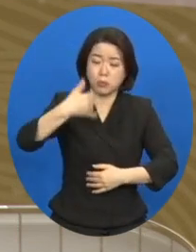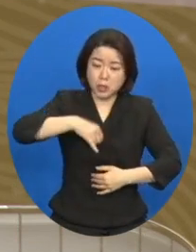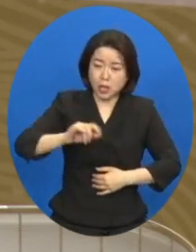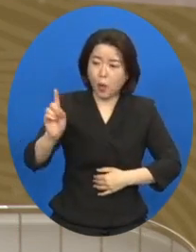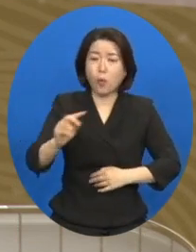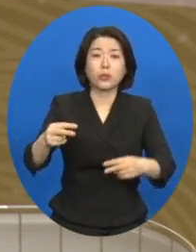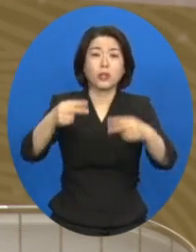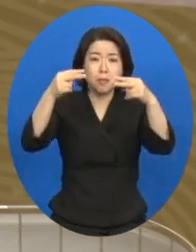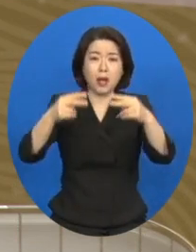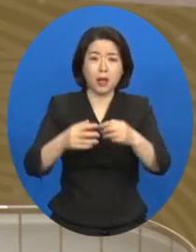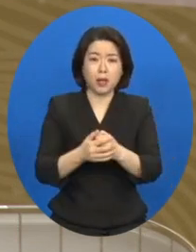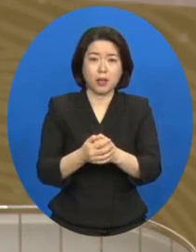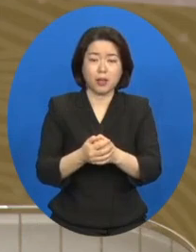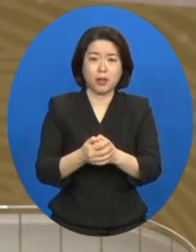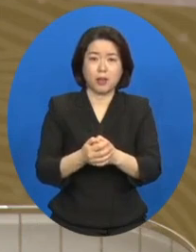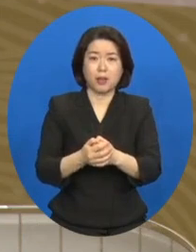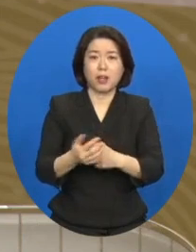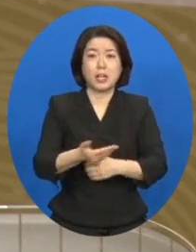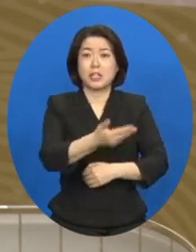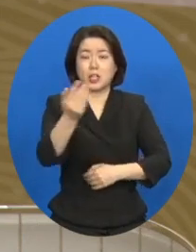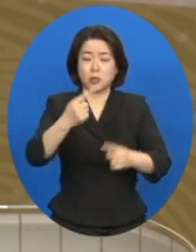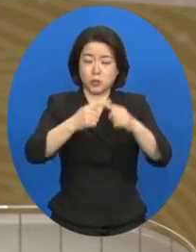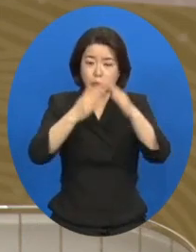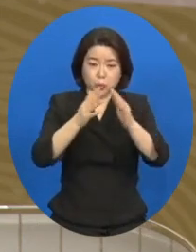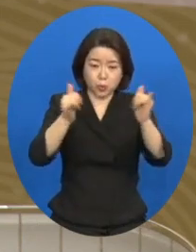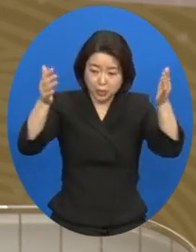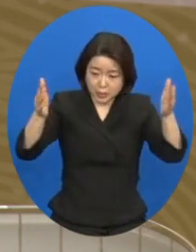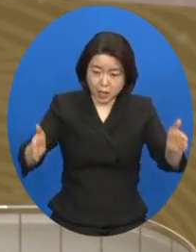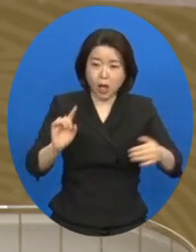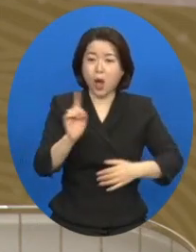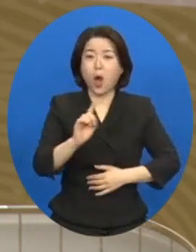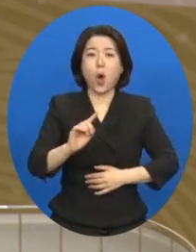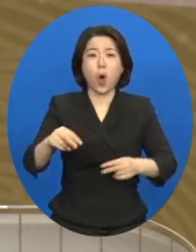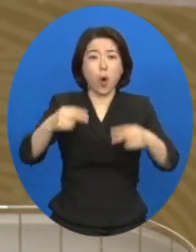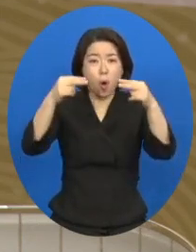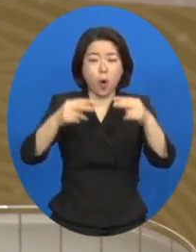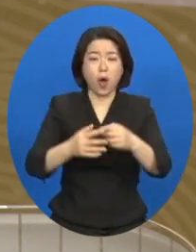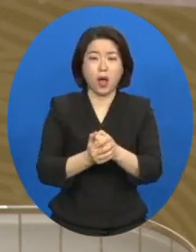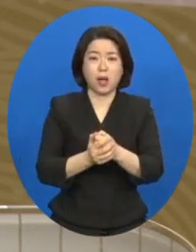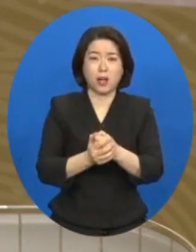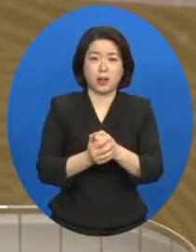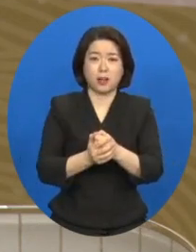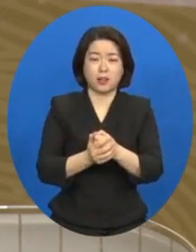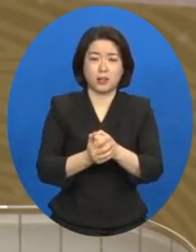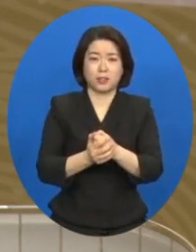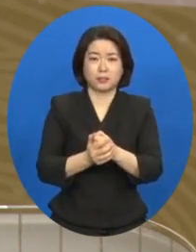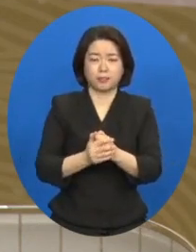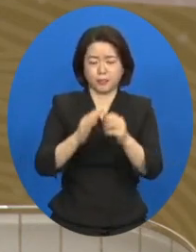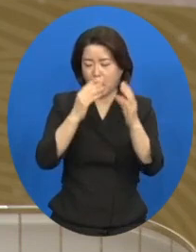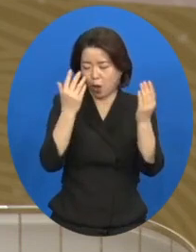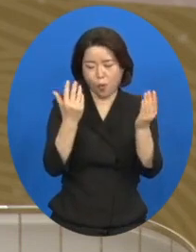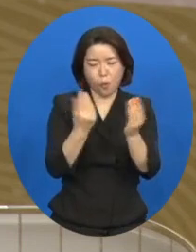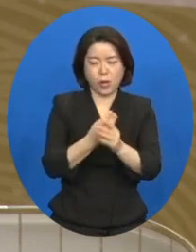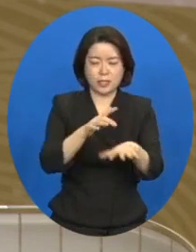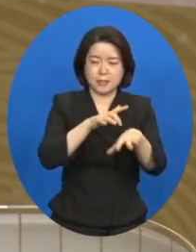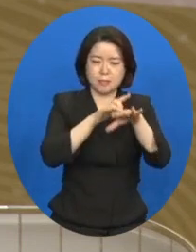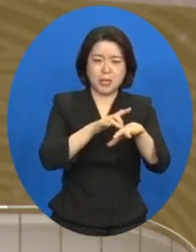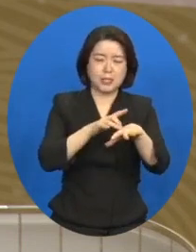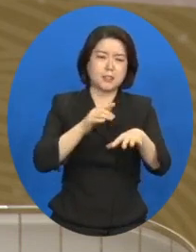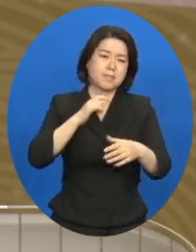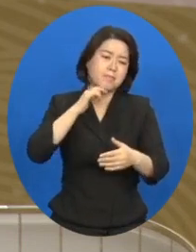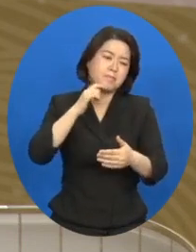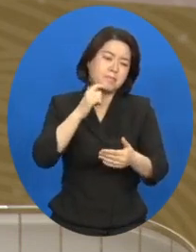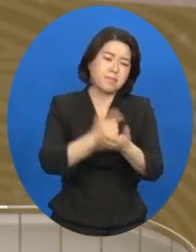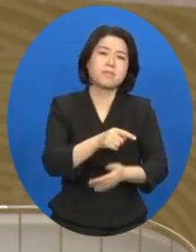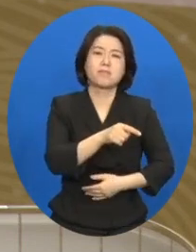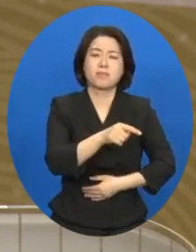볼 거예요? 여러분, 교인들의 사이는 어떻게 볼 거예요, 그때는? 완전히 마귀에게 속고 있는